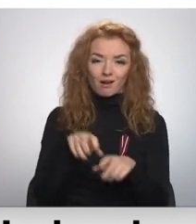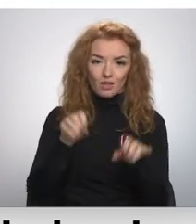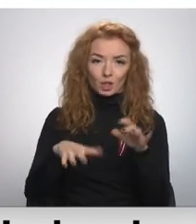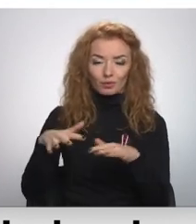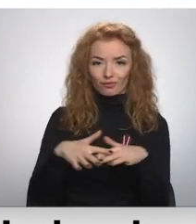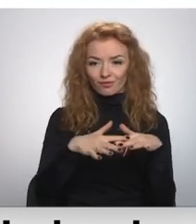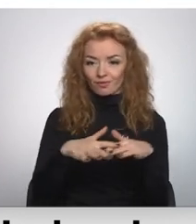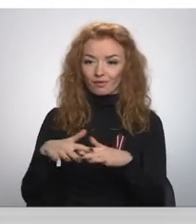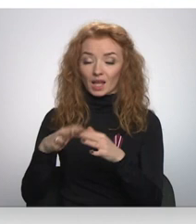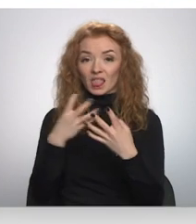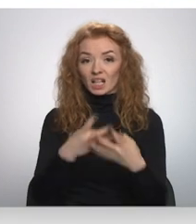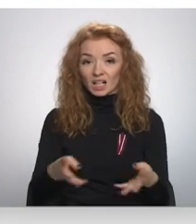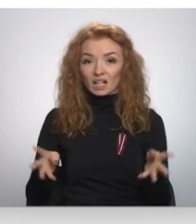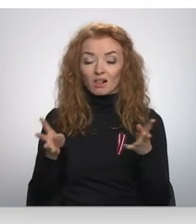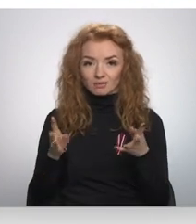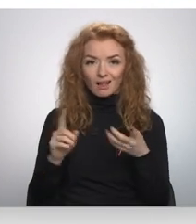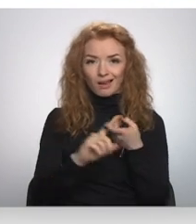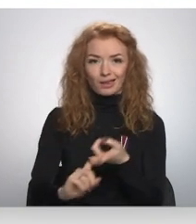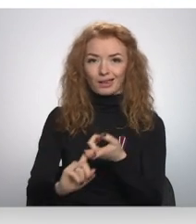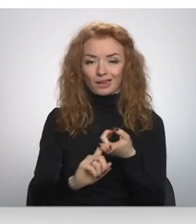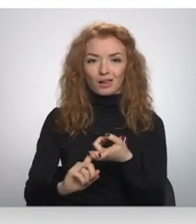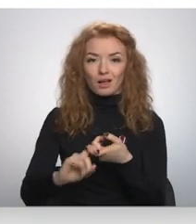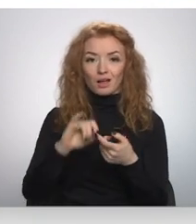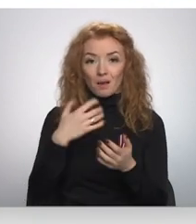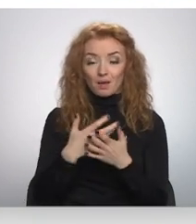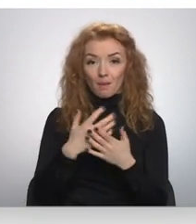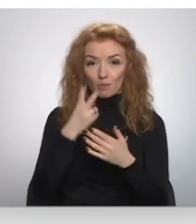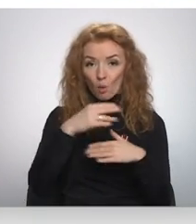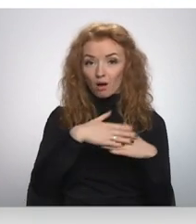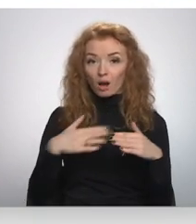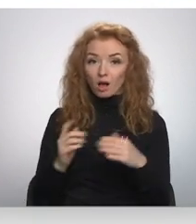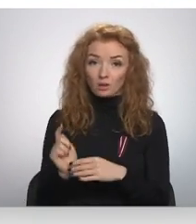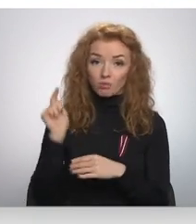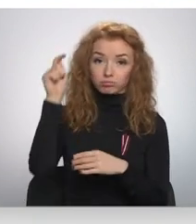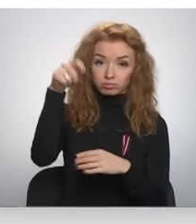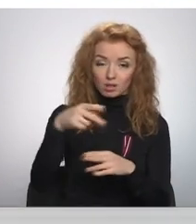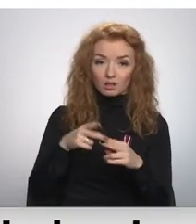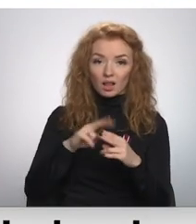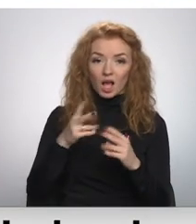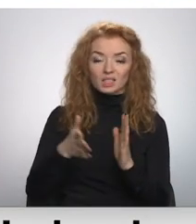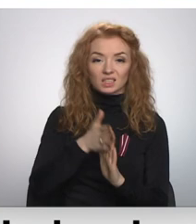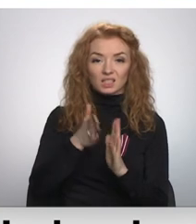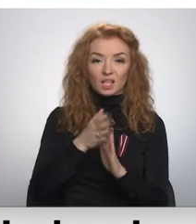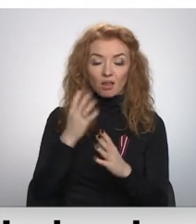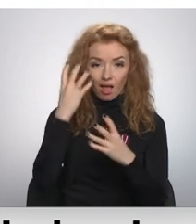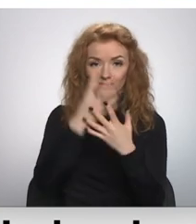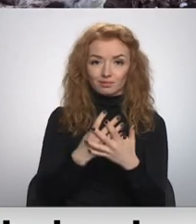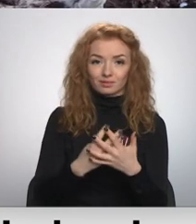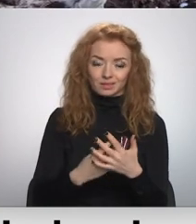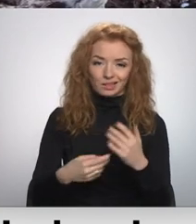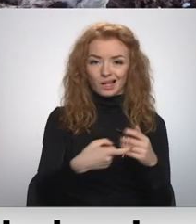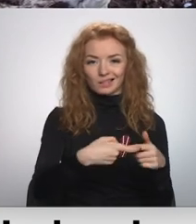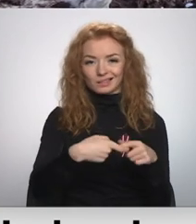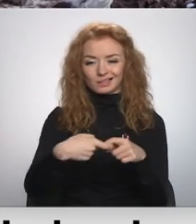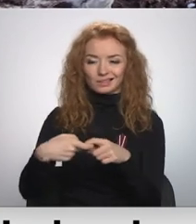atkritumus. Tīkls aizķer visu. Ja viņi met no krasta, pieņemsim uz augšu, tad nu, viņš ir tā kā siena. Un aiz to aizķerās